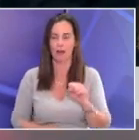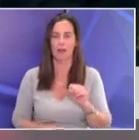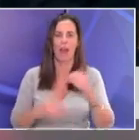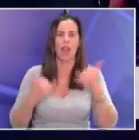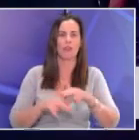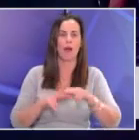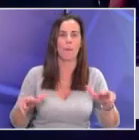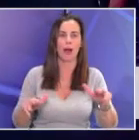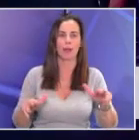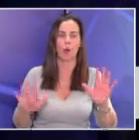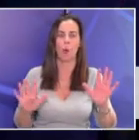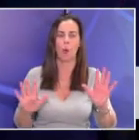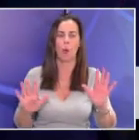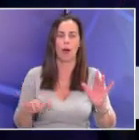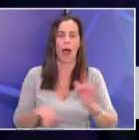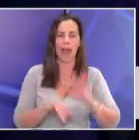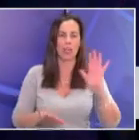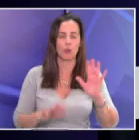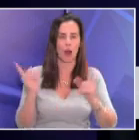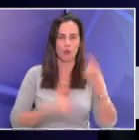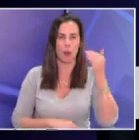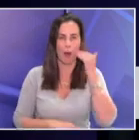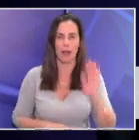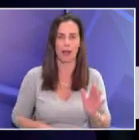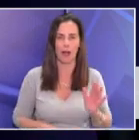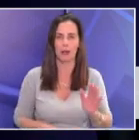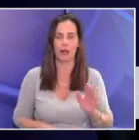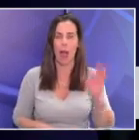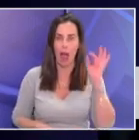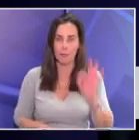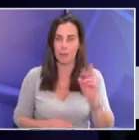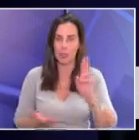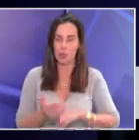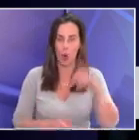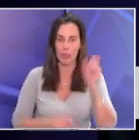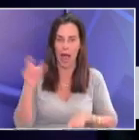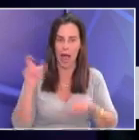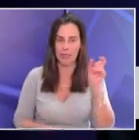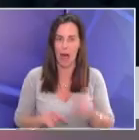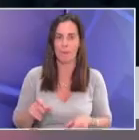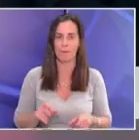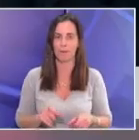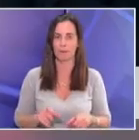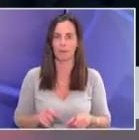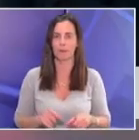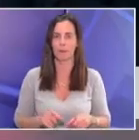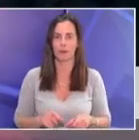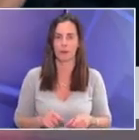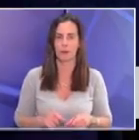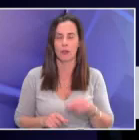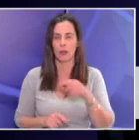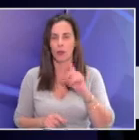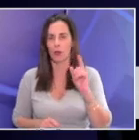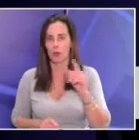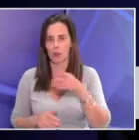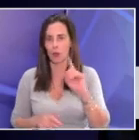עכשיו במצב אפוקליפטי, איך שהם רואים אותו, מה שקורה בארצות הברית, הפגיעה בזכויות האדם. כולם רואים אותו ככה. אז אוקיי, יש כאלה